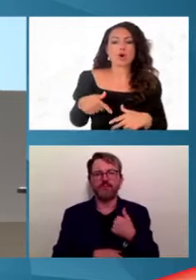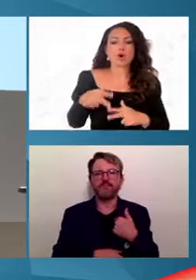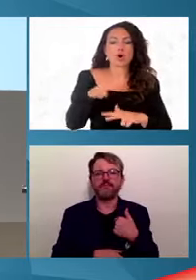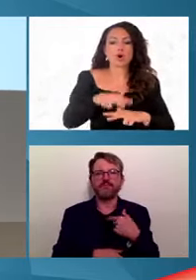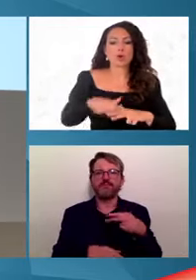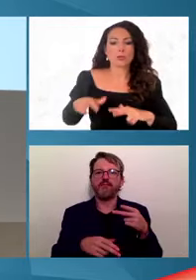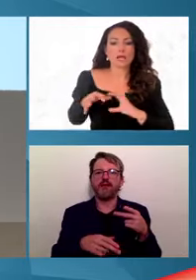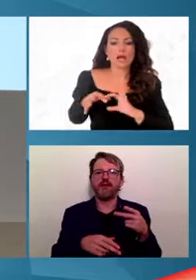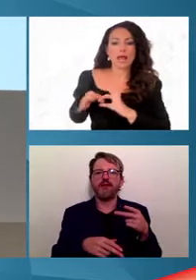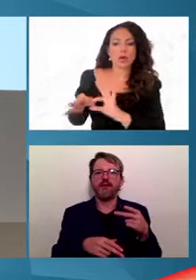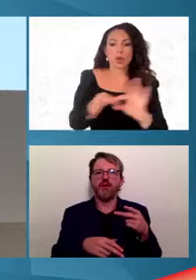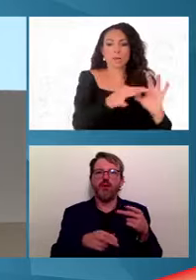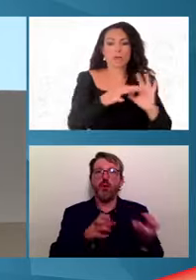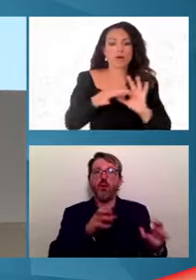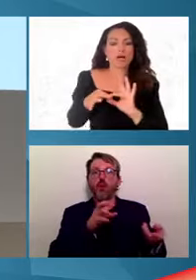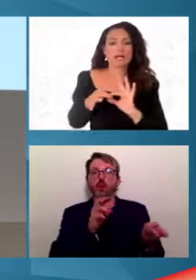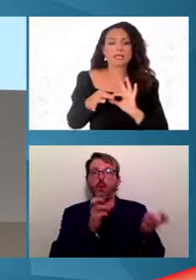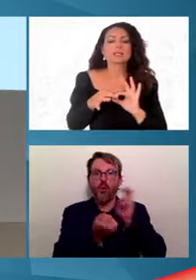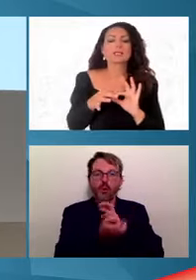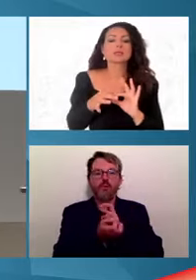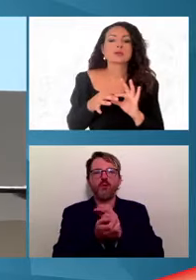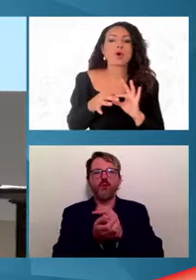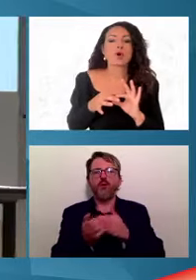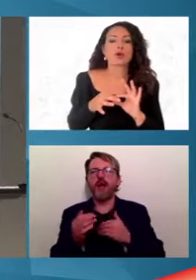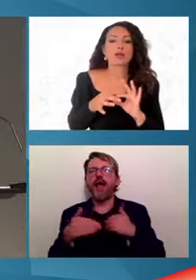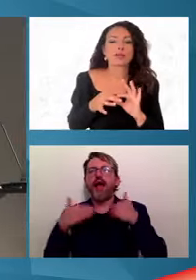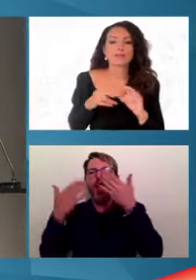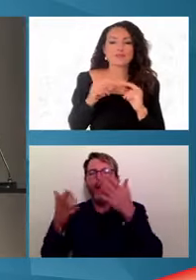zum Aufbruch, ich bedanke mich ganz herzlich.